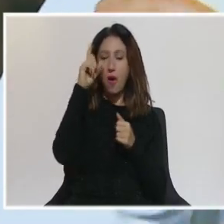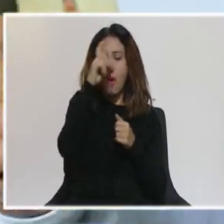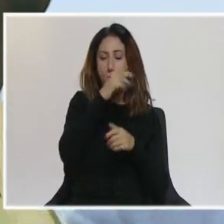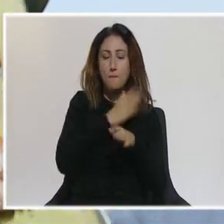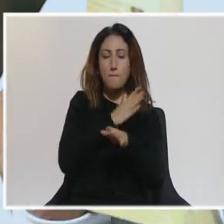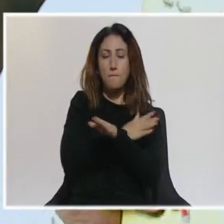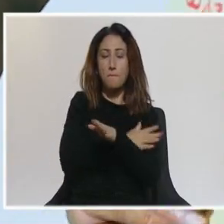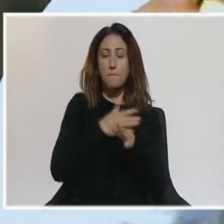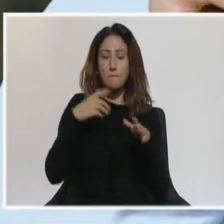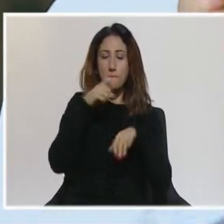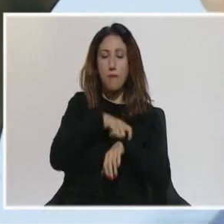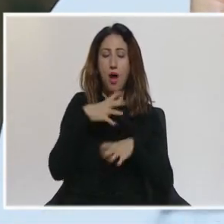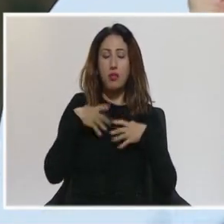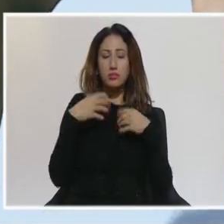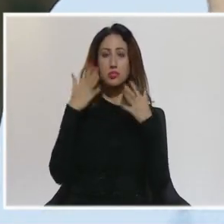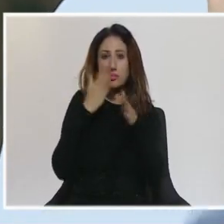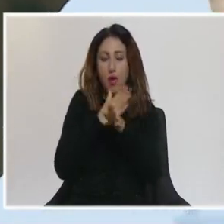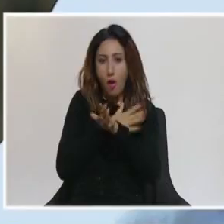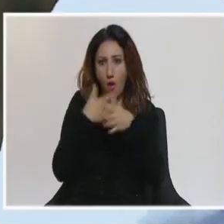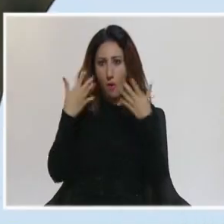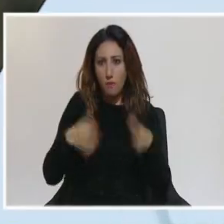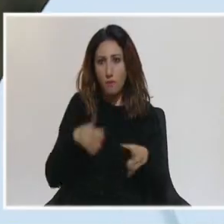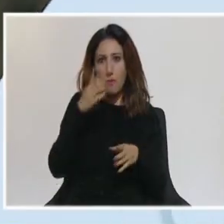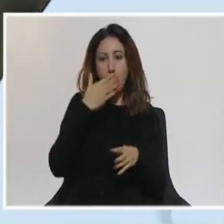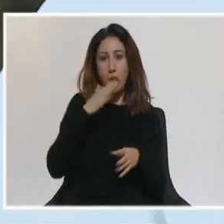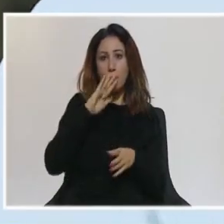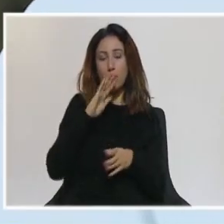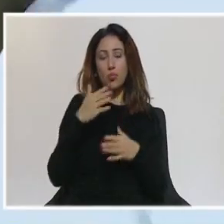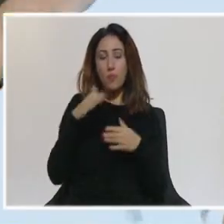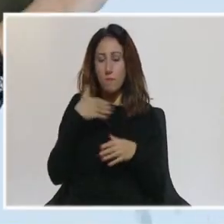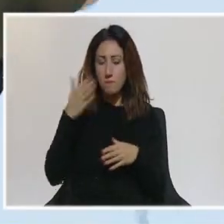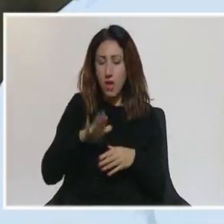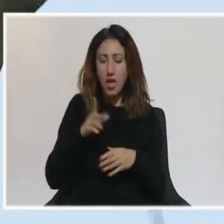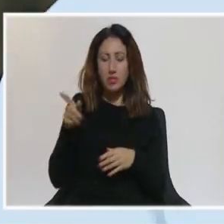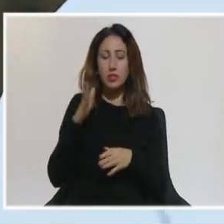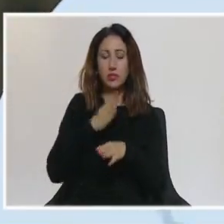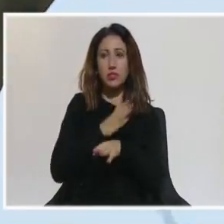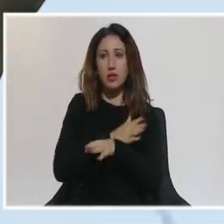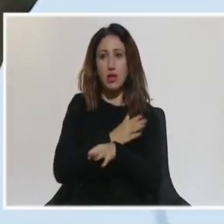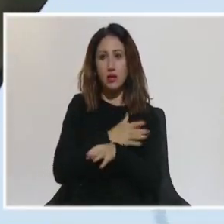اسالها الف حمد وشكر ليك يا رب والله، لانه